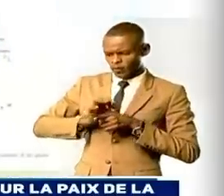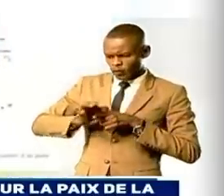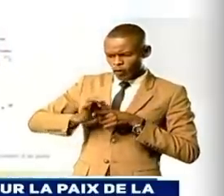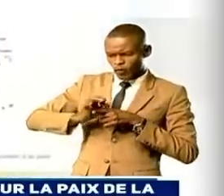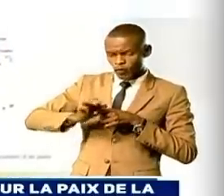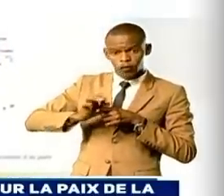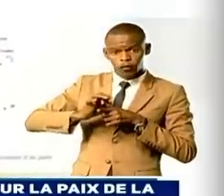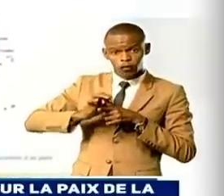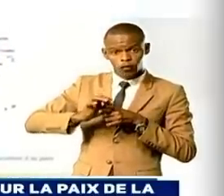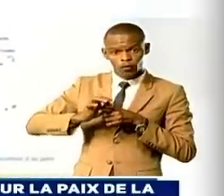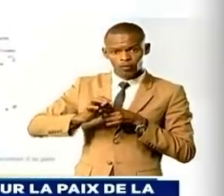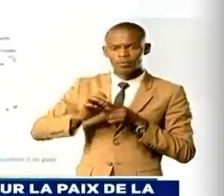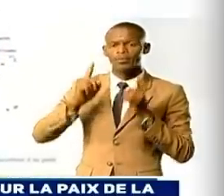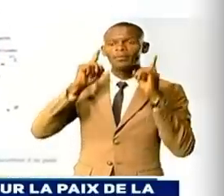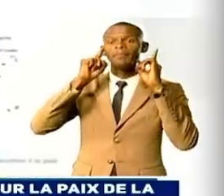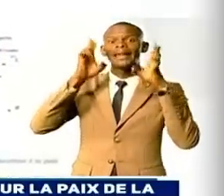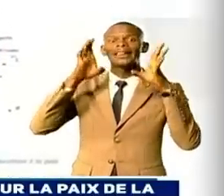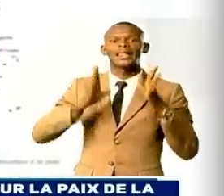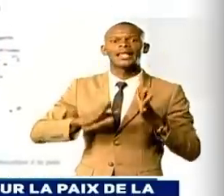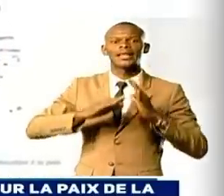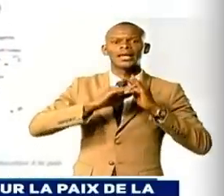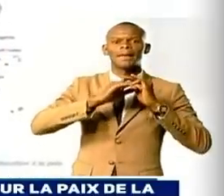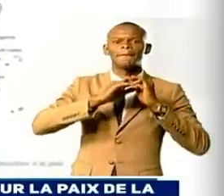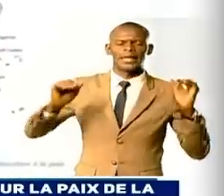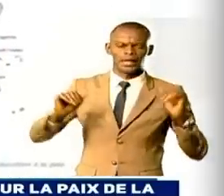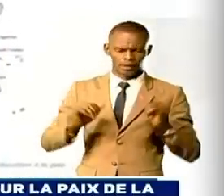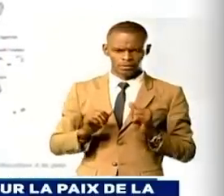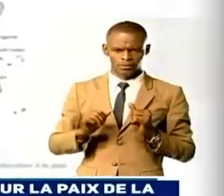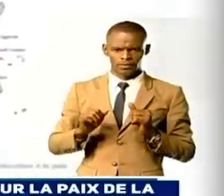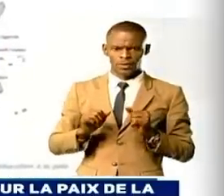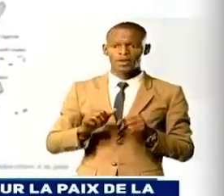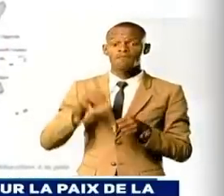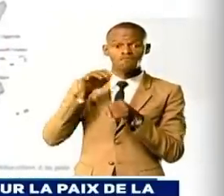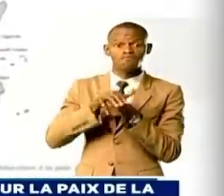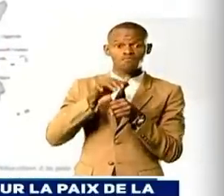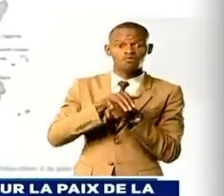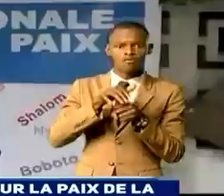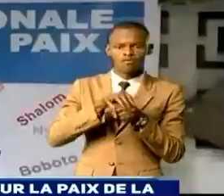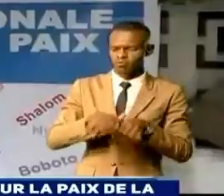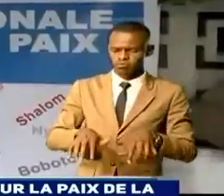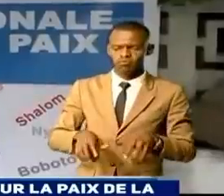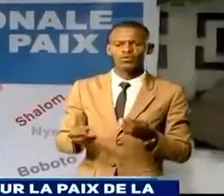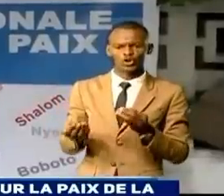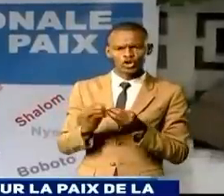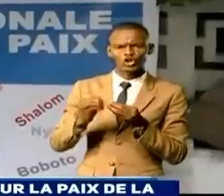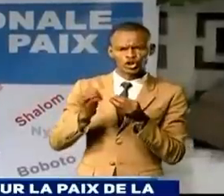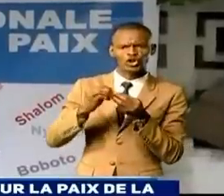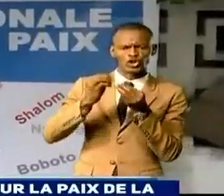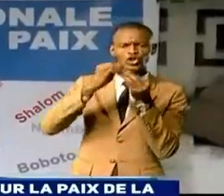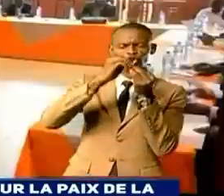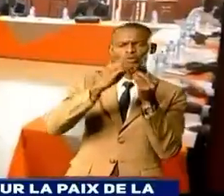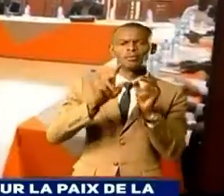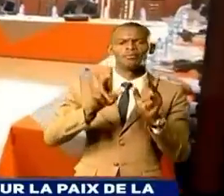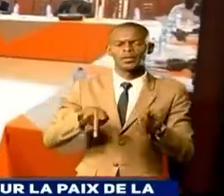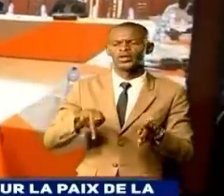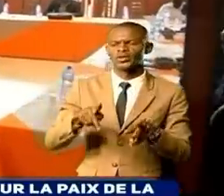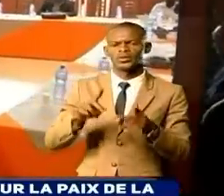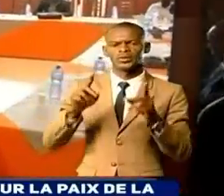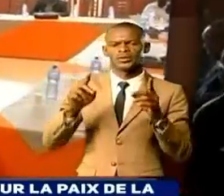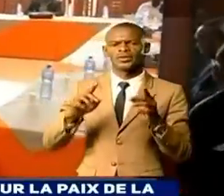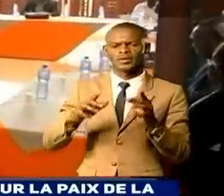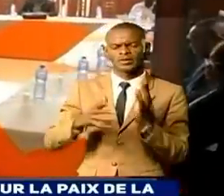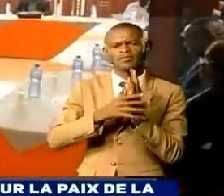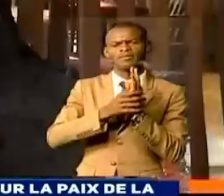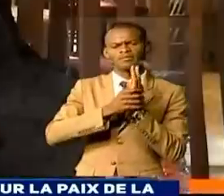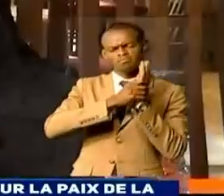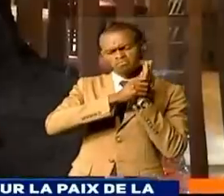Grands Lacs, qui fait face à des décennies de conflits multiformes. Il est donc question de renforcer l'engagement citoyen sur l'éducation à la